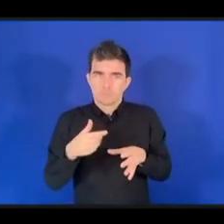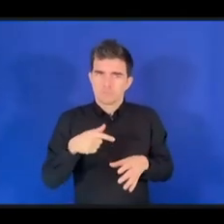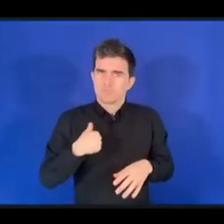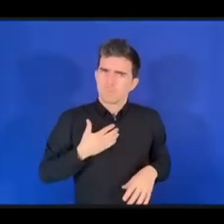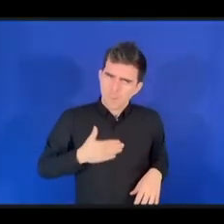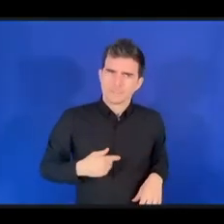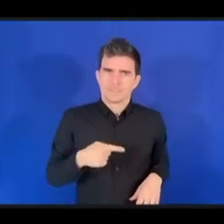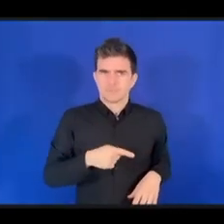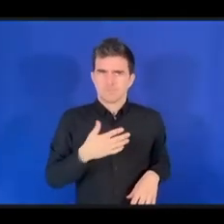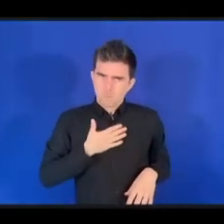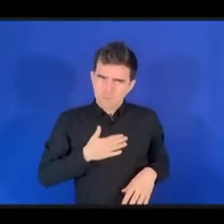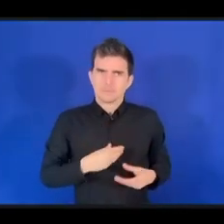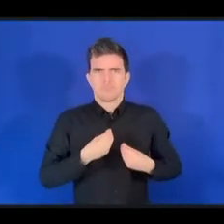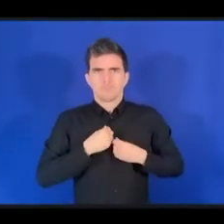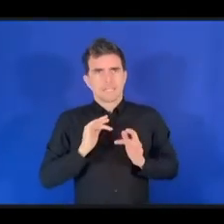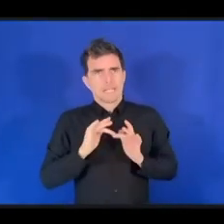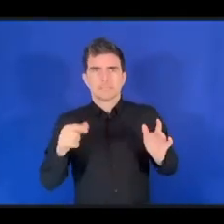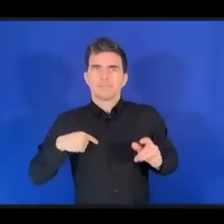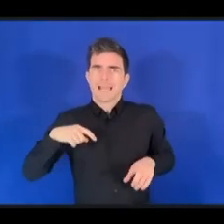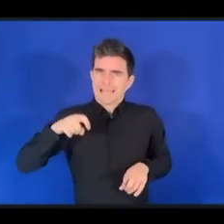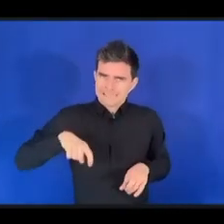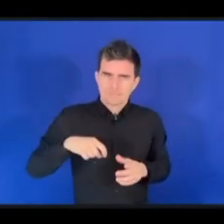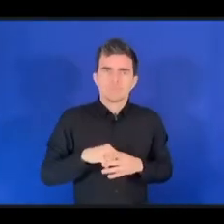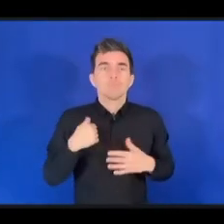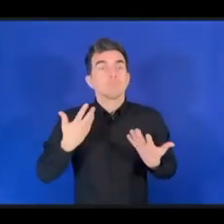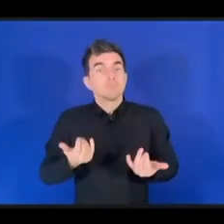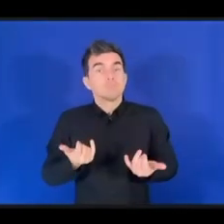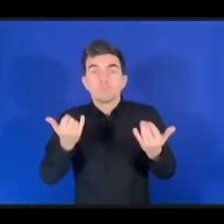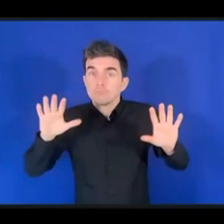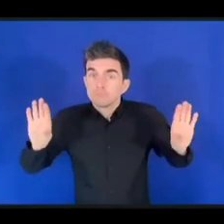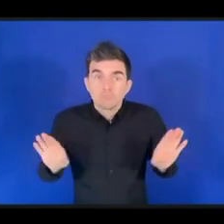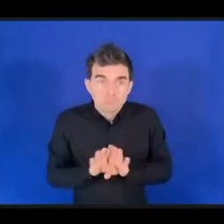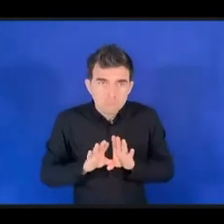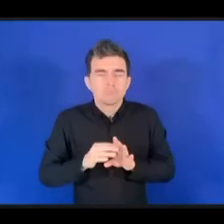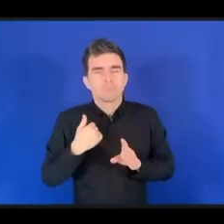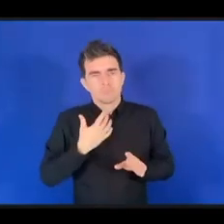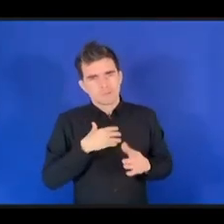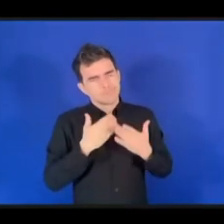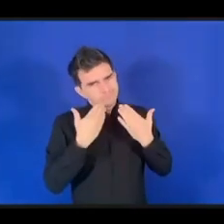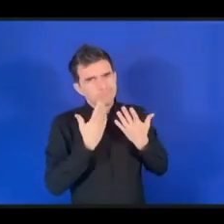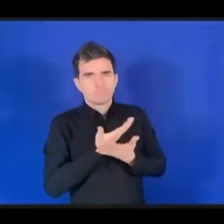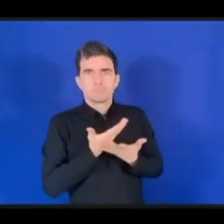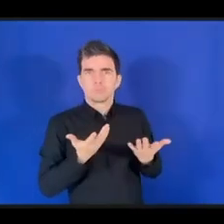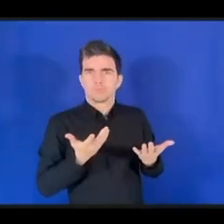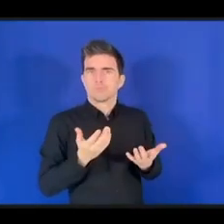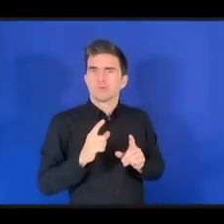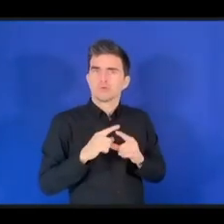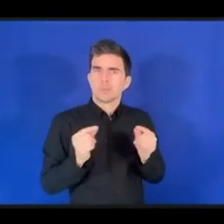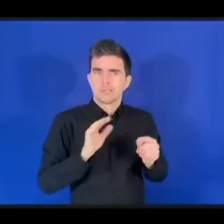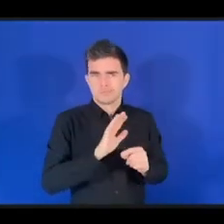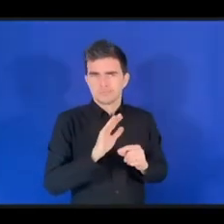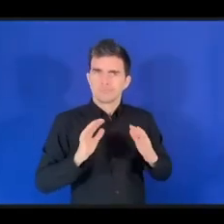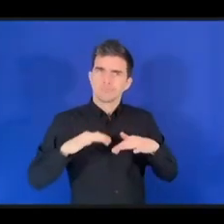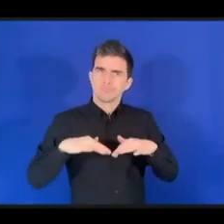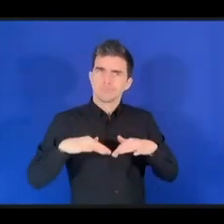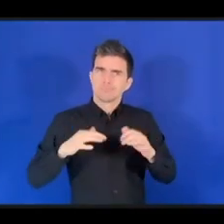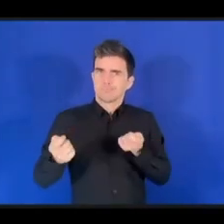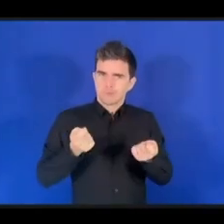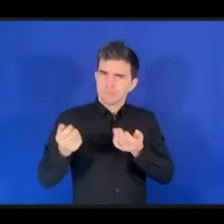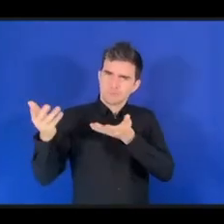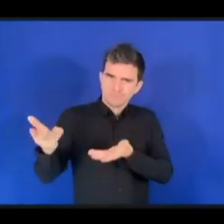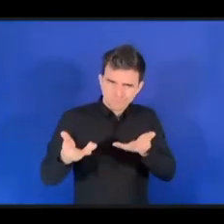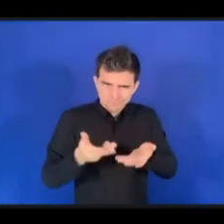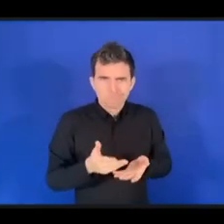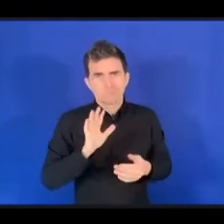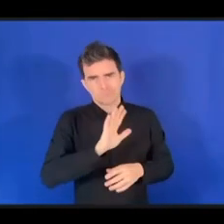remerciant encore une fois notre hôte le gouvernement du Japon de cette excellente hospitalité le Japon a été